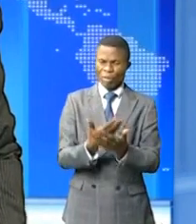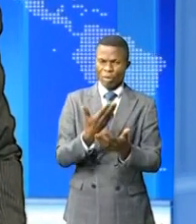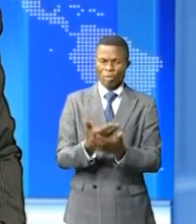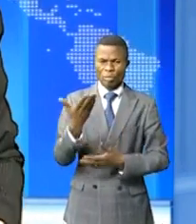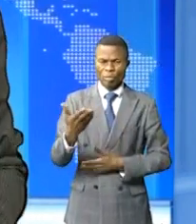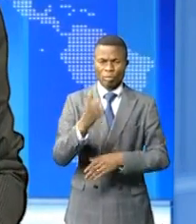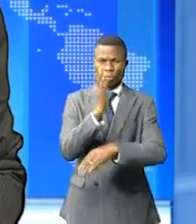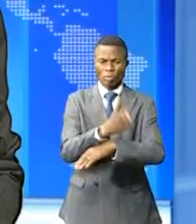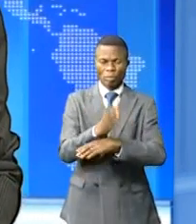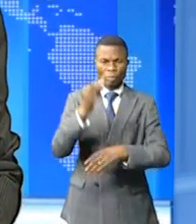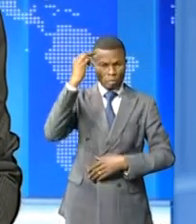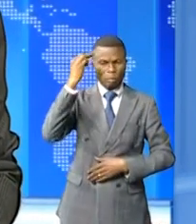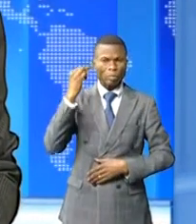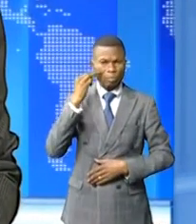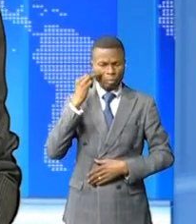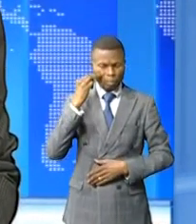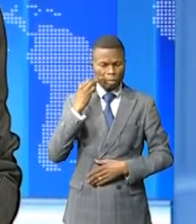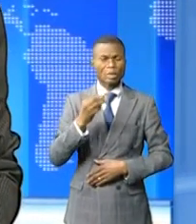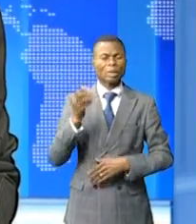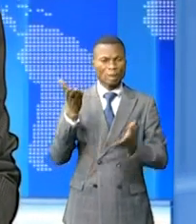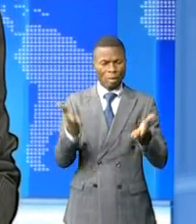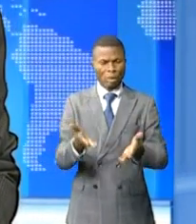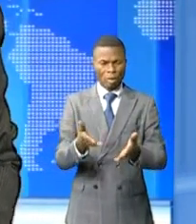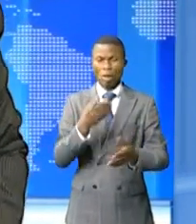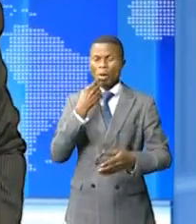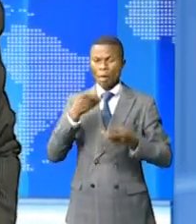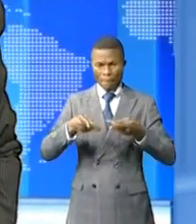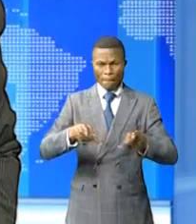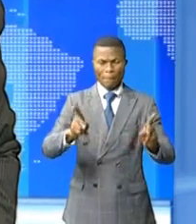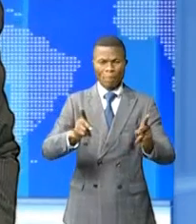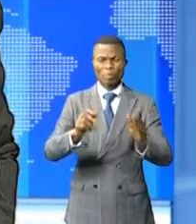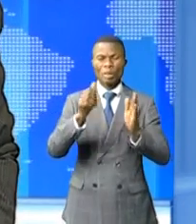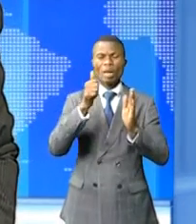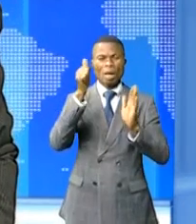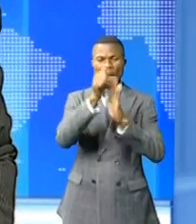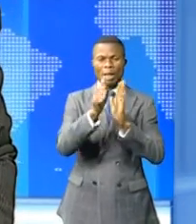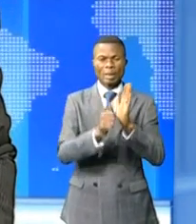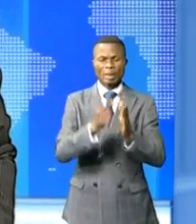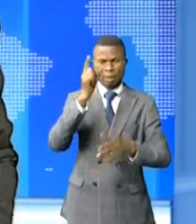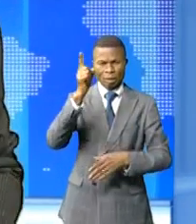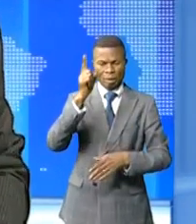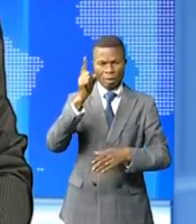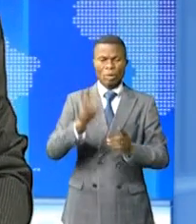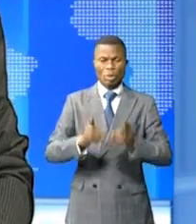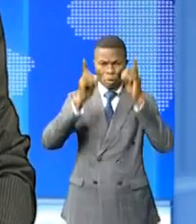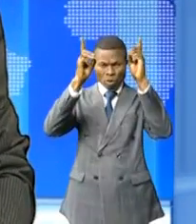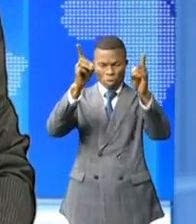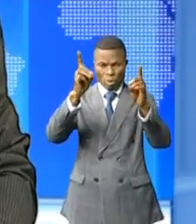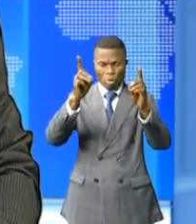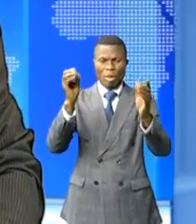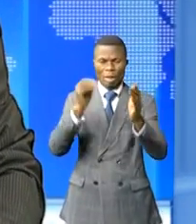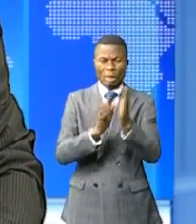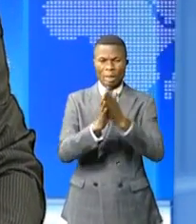le conseil des ministres entendu, ordonne, article 1er, est prorogé pour une durée de 15